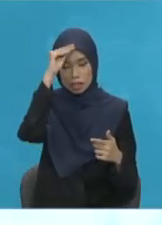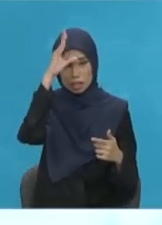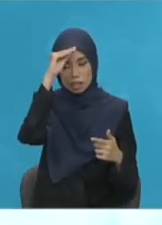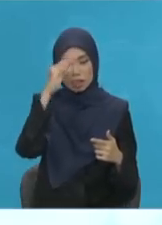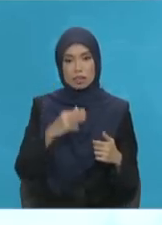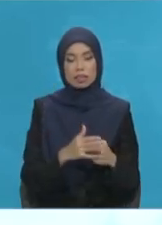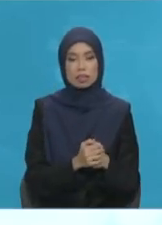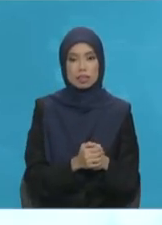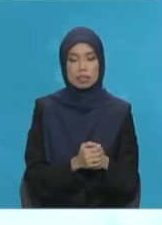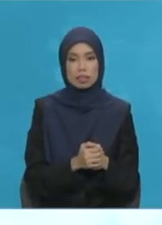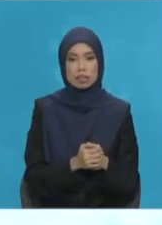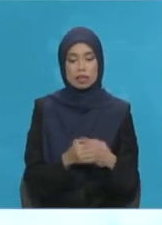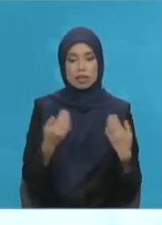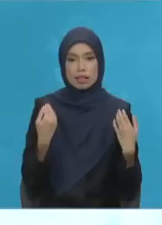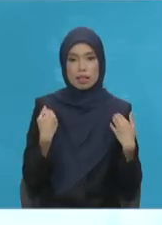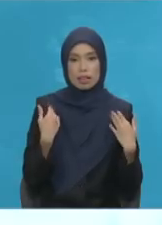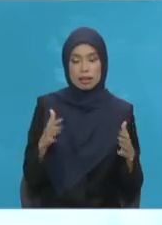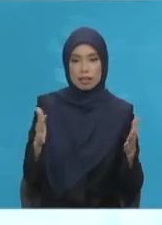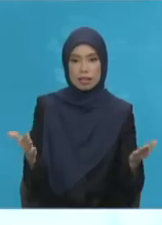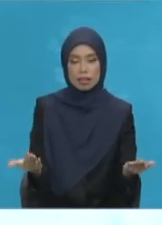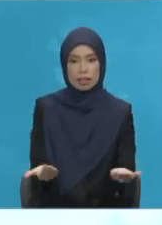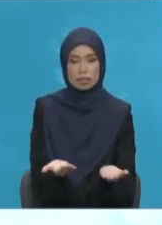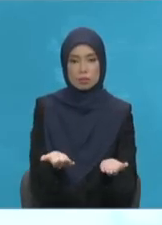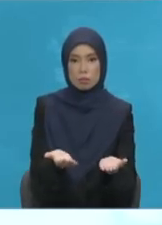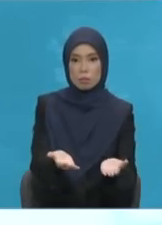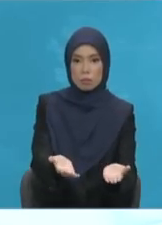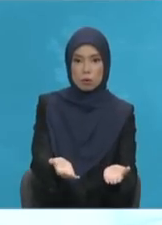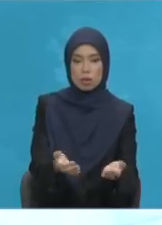disertai dengan bangsa-bangsa bawa-bawaan